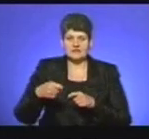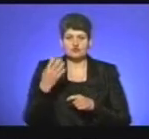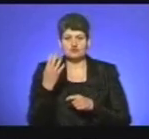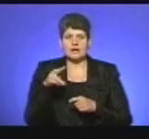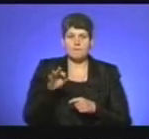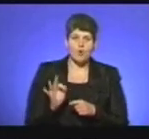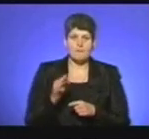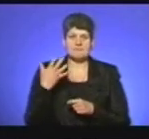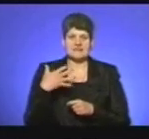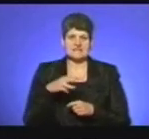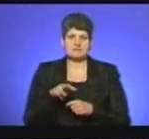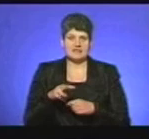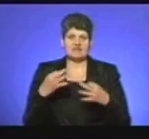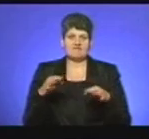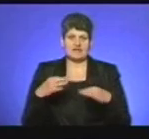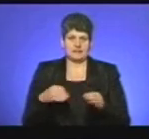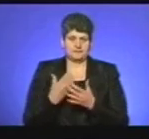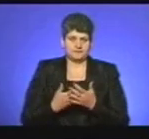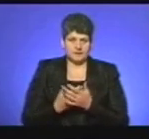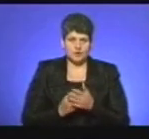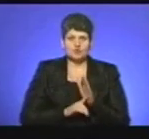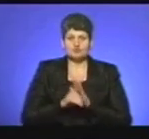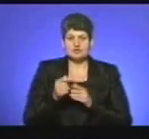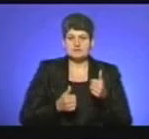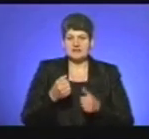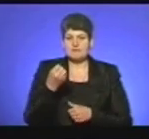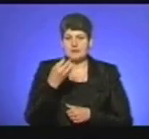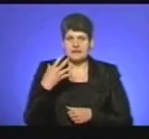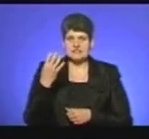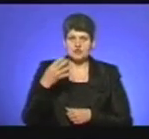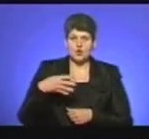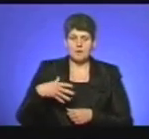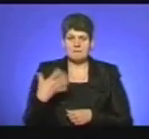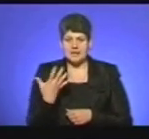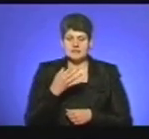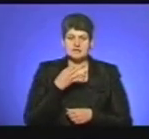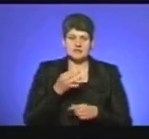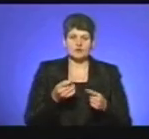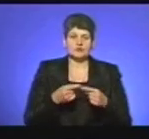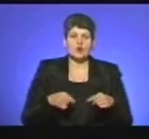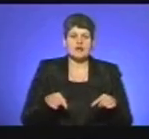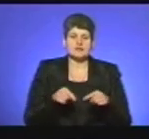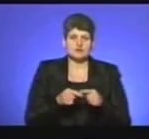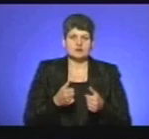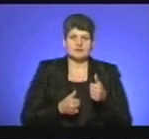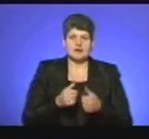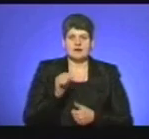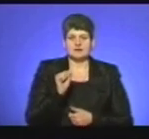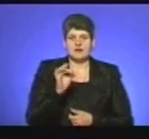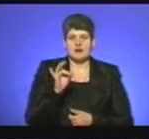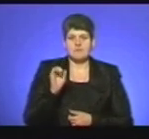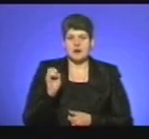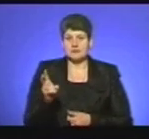50 метрів вільним стилем. Розпочнуться змагання о 15:45, повідомив один з організаторів змагань Андрій